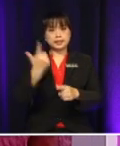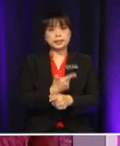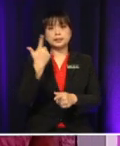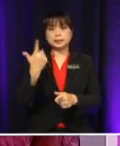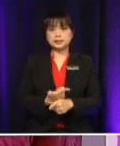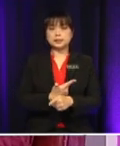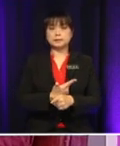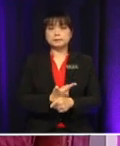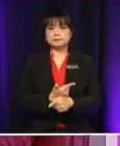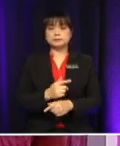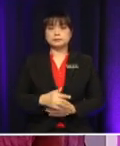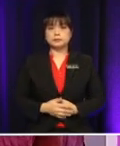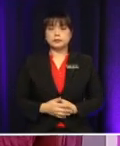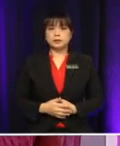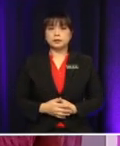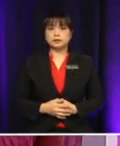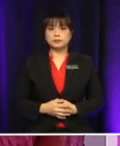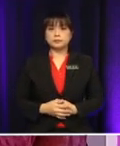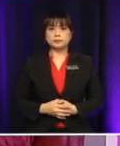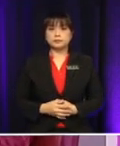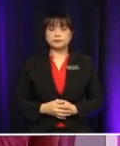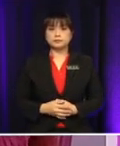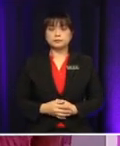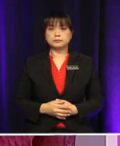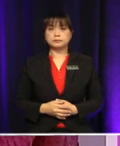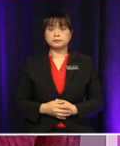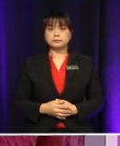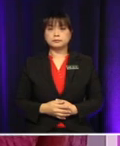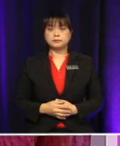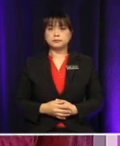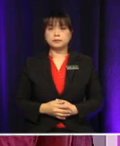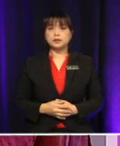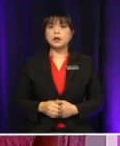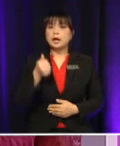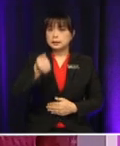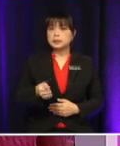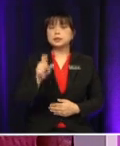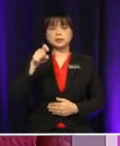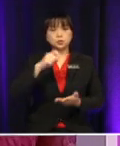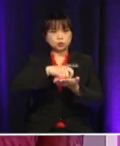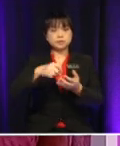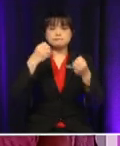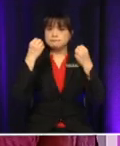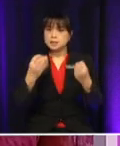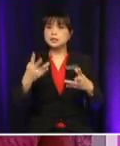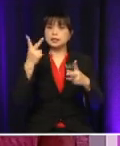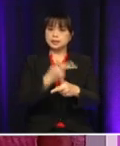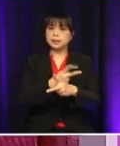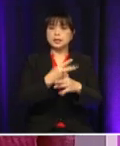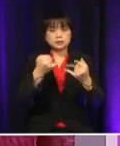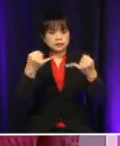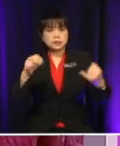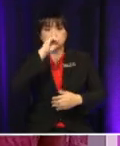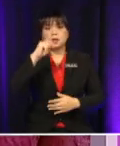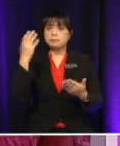tidak akan apabila anda baca apabila anda kena tulis berkali-kali jawab eee berbagai soal dan baru